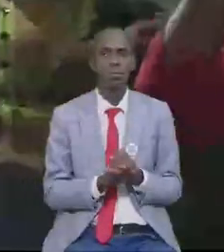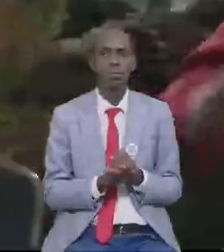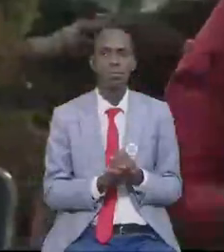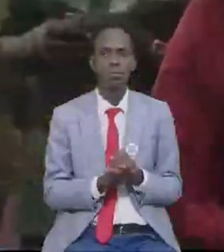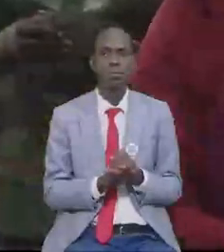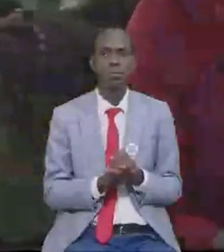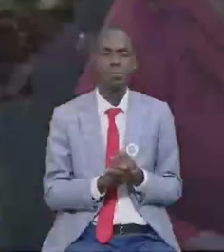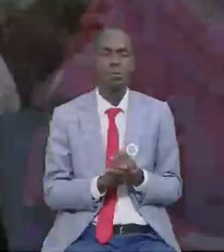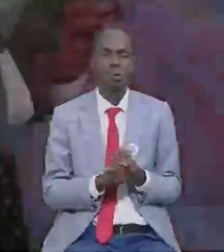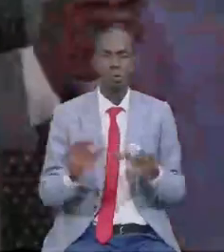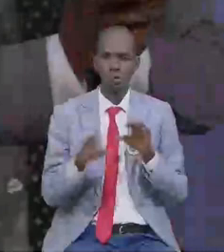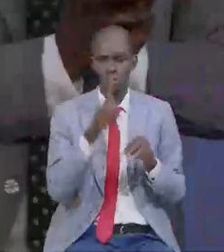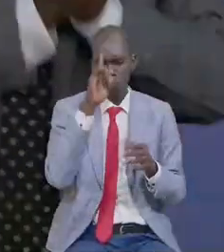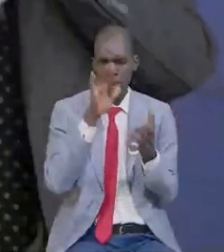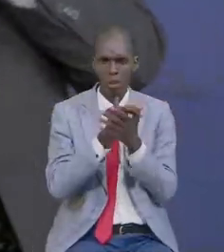Est-ce que tu crois?